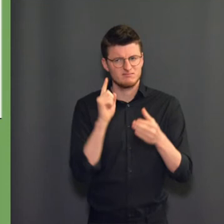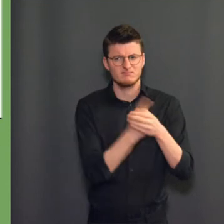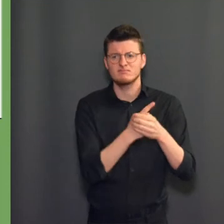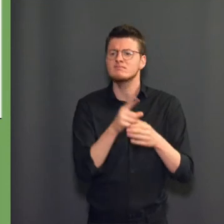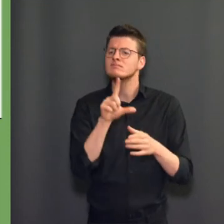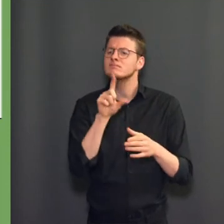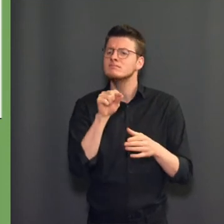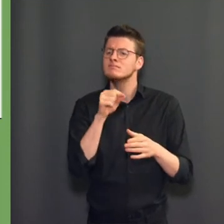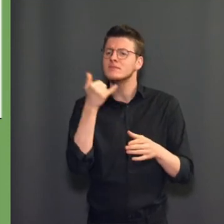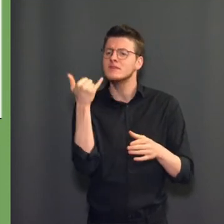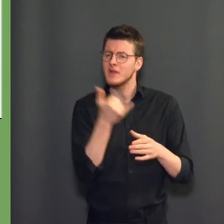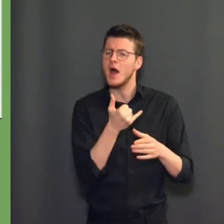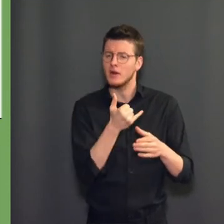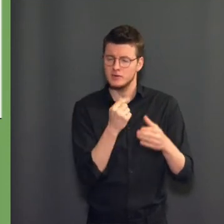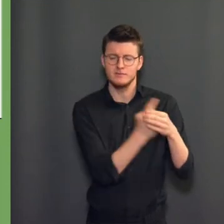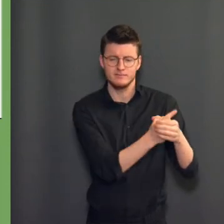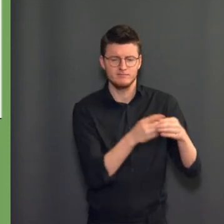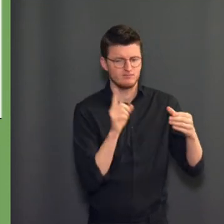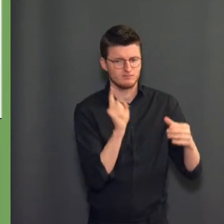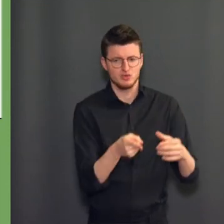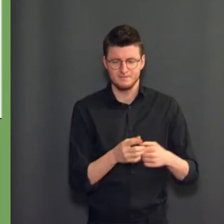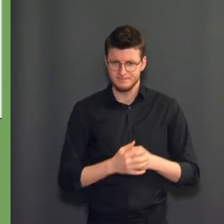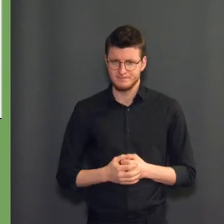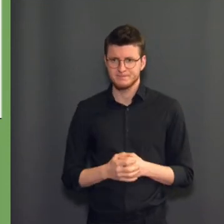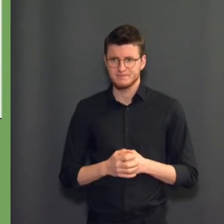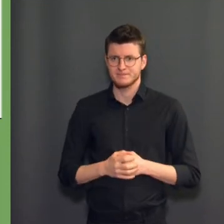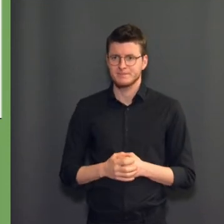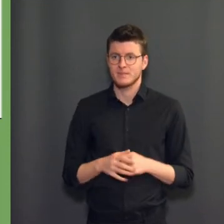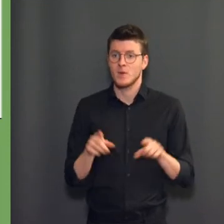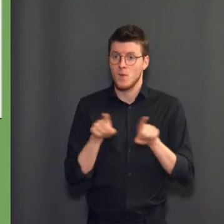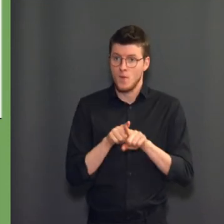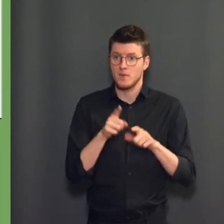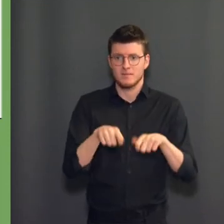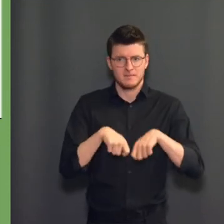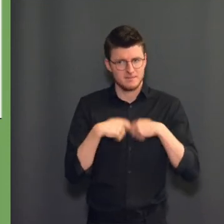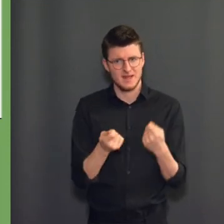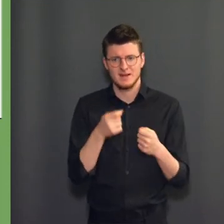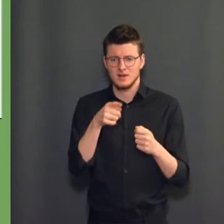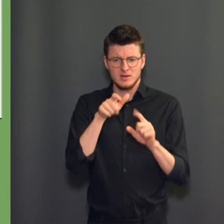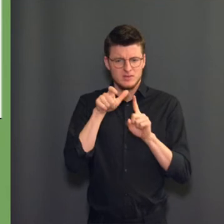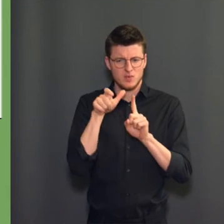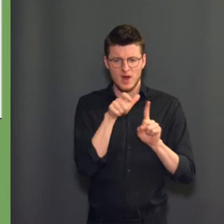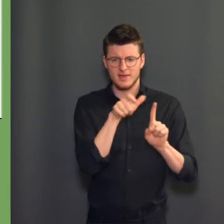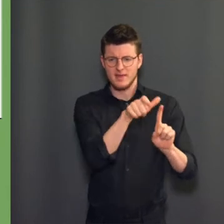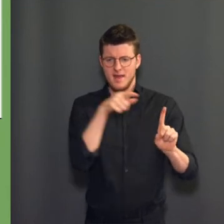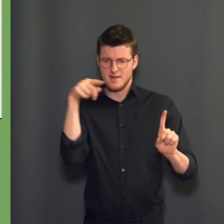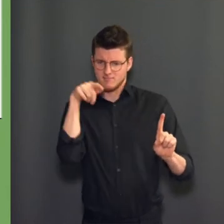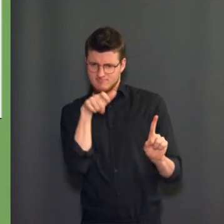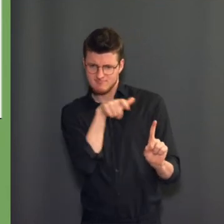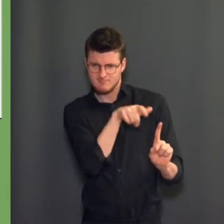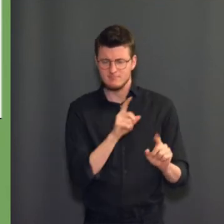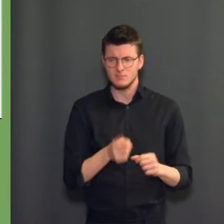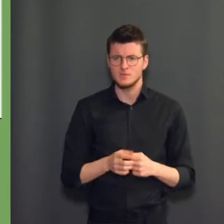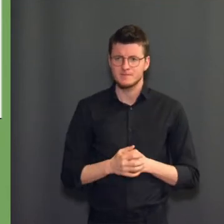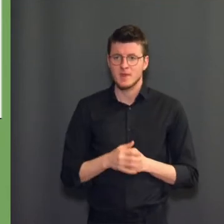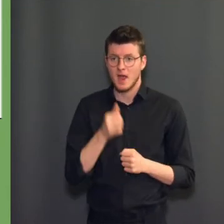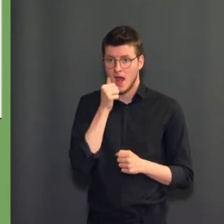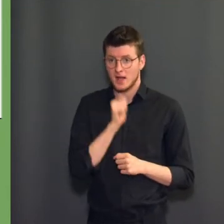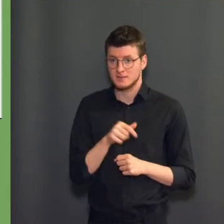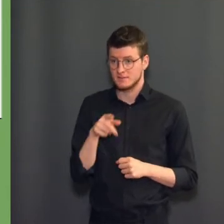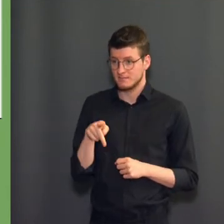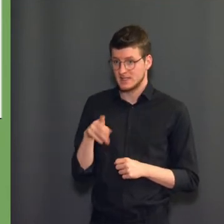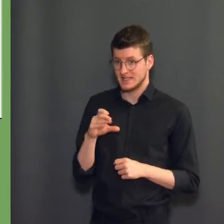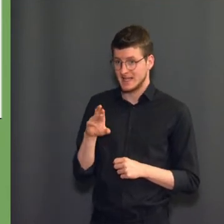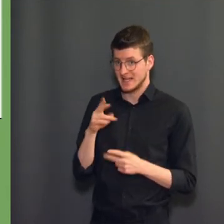Indien de PCR-test negatief is, dan was u niet besmet en mag u uit isolatie.